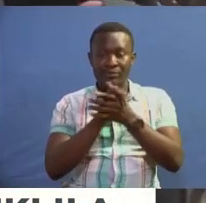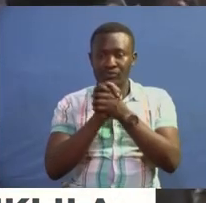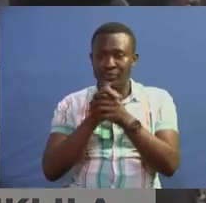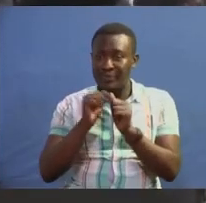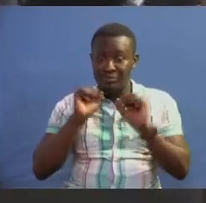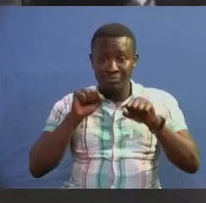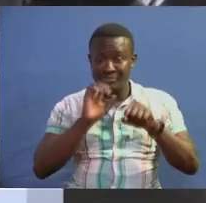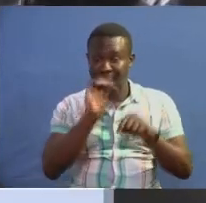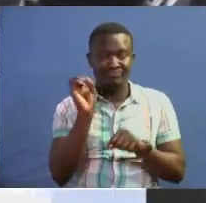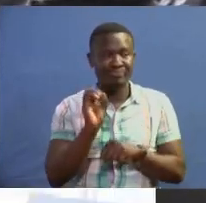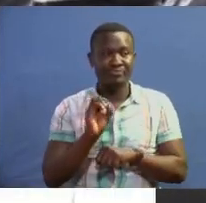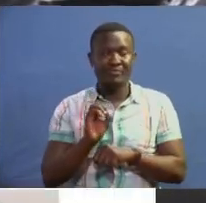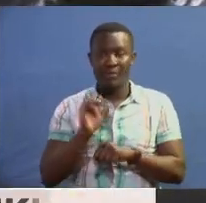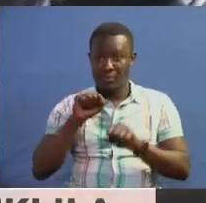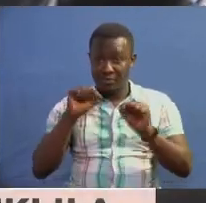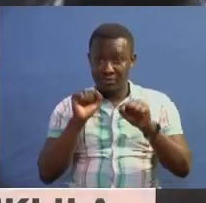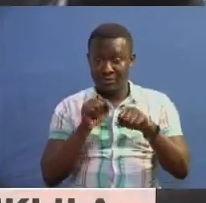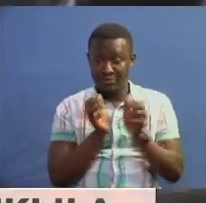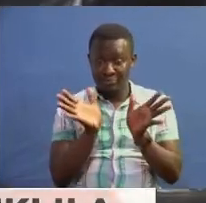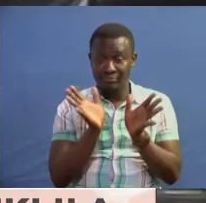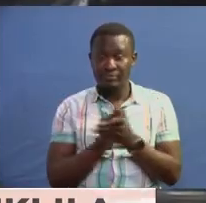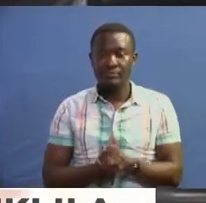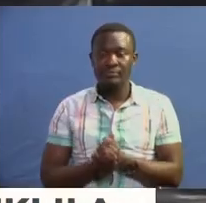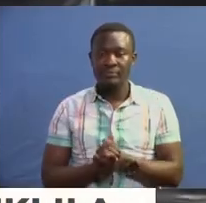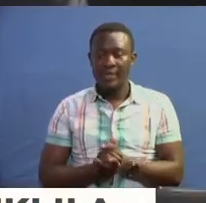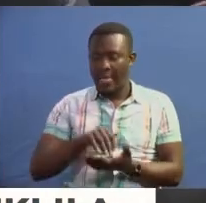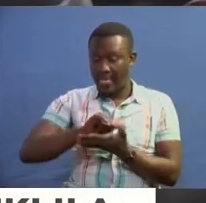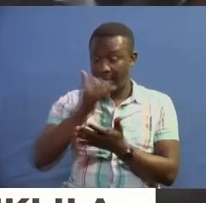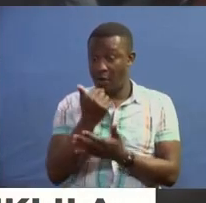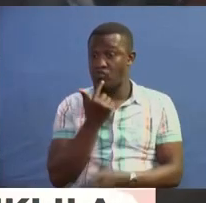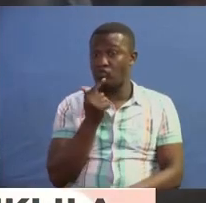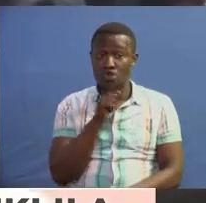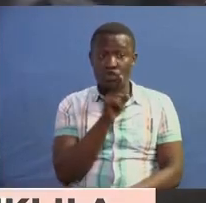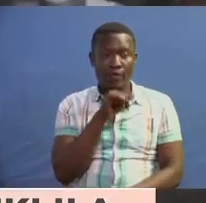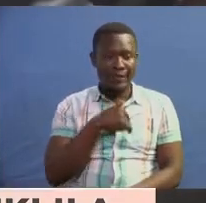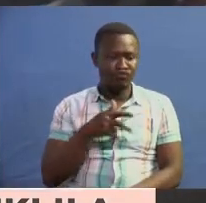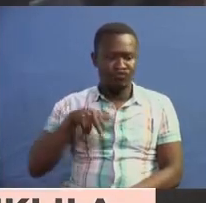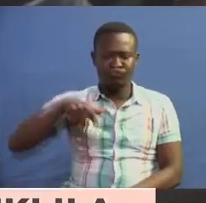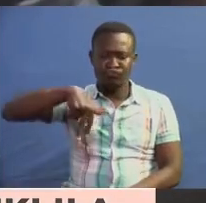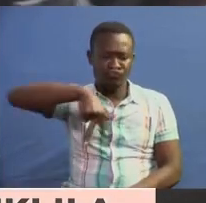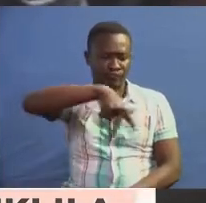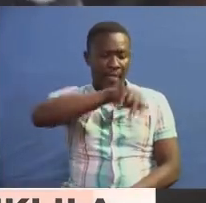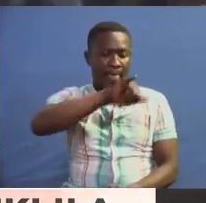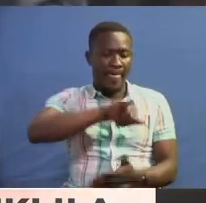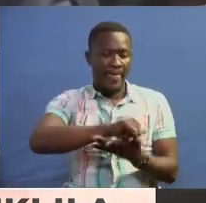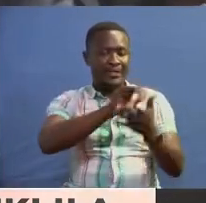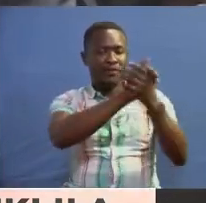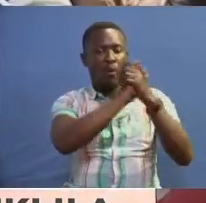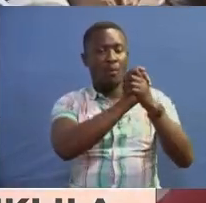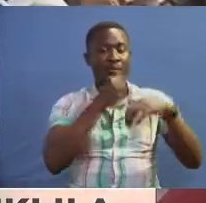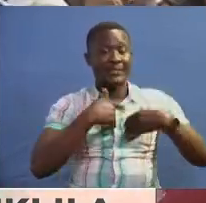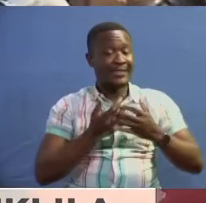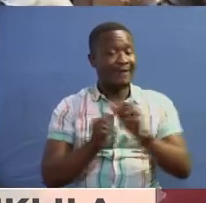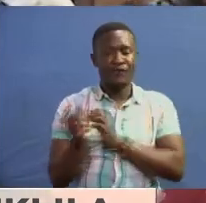kubali? Unaweza kubali? Kwa hivyo tumemwambia huyo jamaa atembee. Hiyo handshake ndio